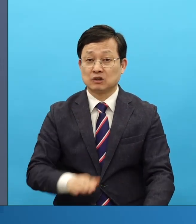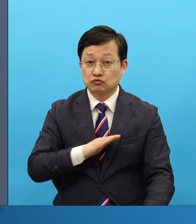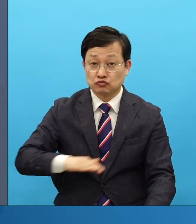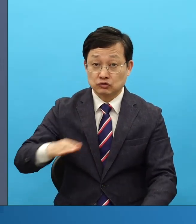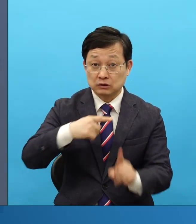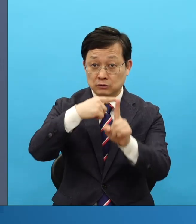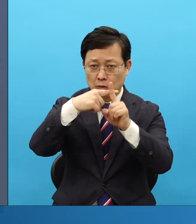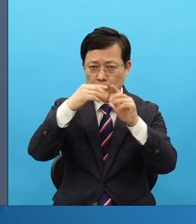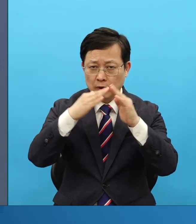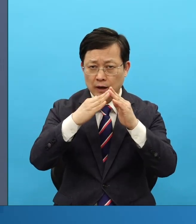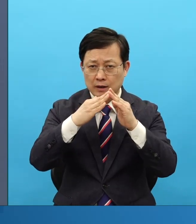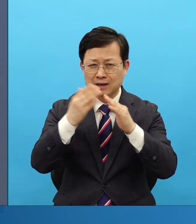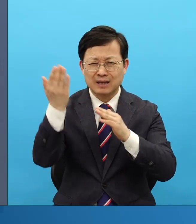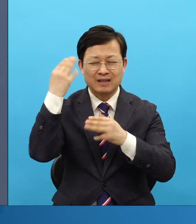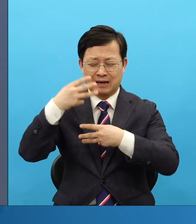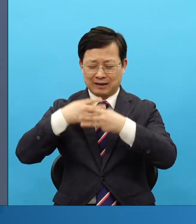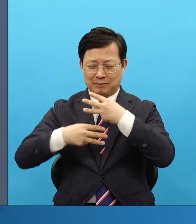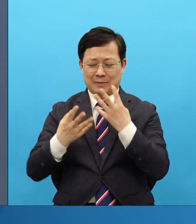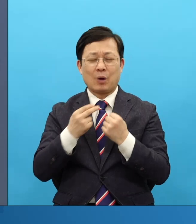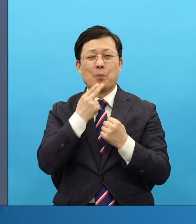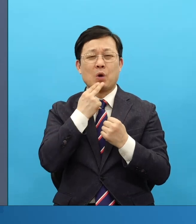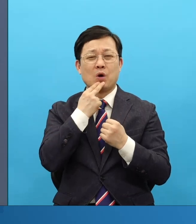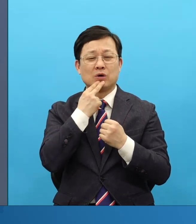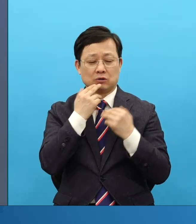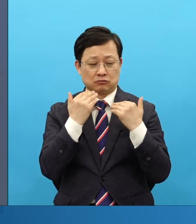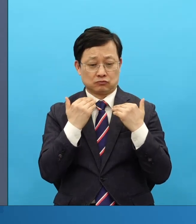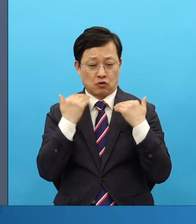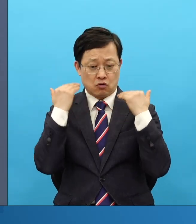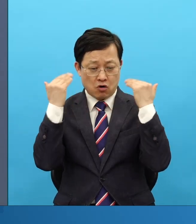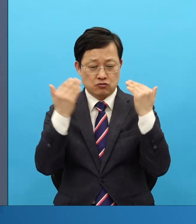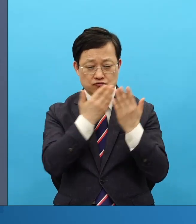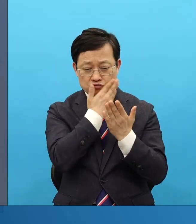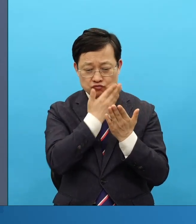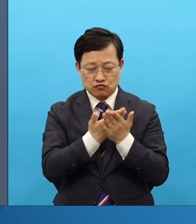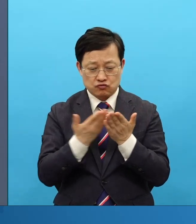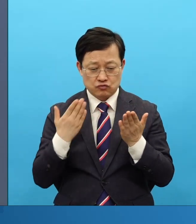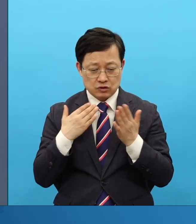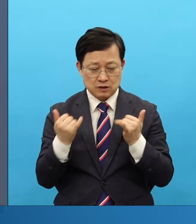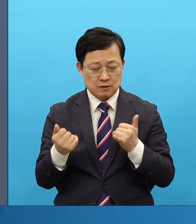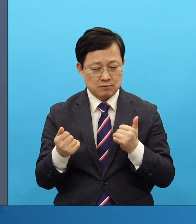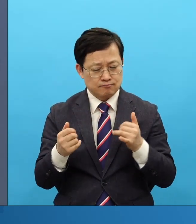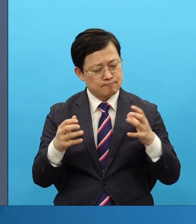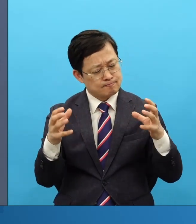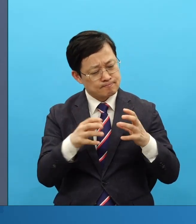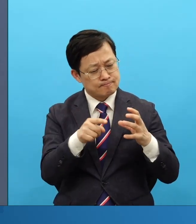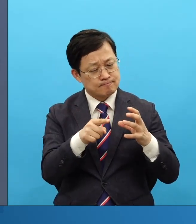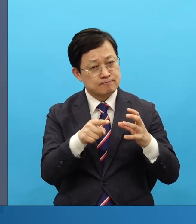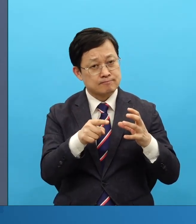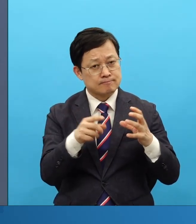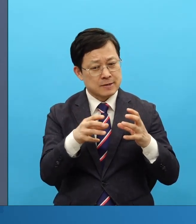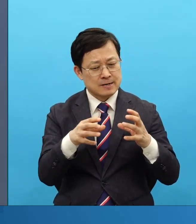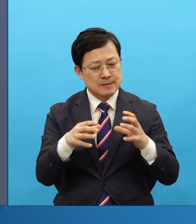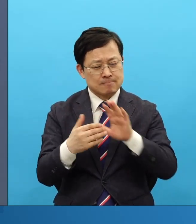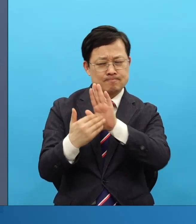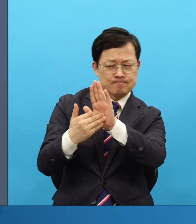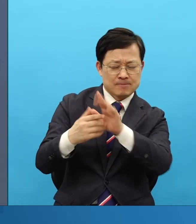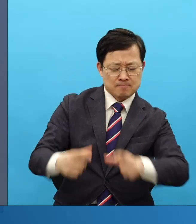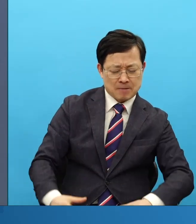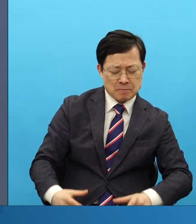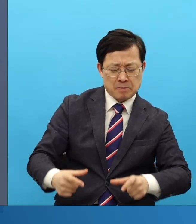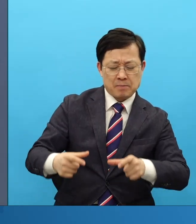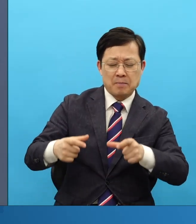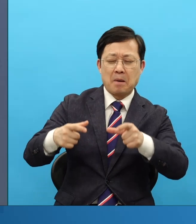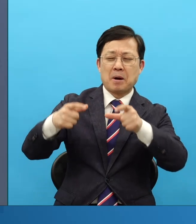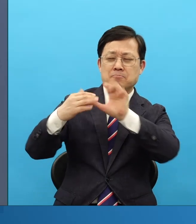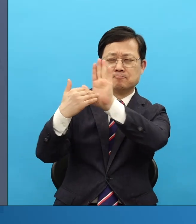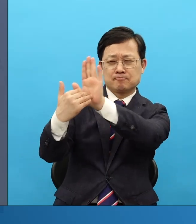교회는 그때는 렘넌트 많이 없었고 이 중직자들이 있었어요. At that time, the church 그렇죠? didn't have a lot of remnants, but 이분들이 we had a lot of 망대를 church 시킨 officers. 겁니다. And they're the ones